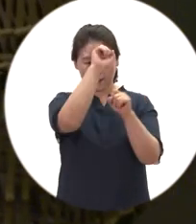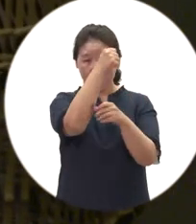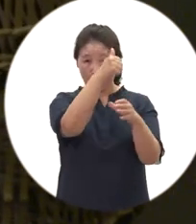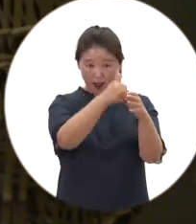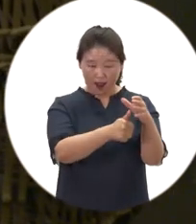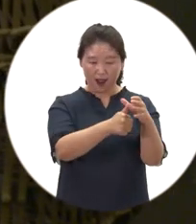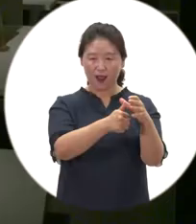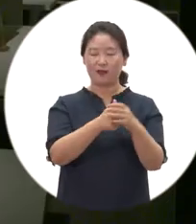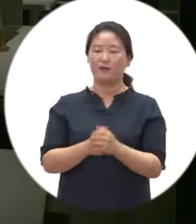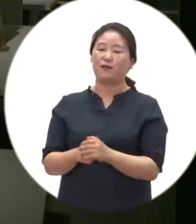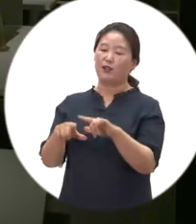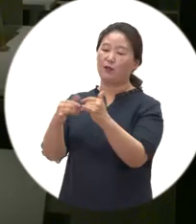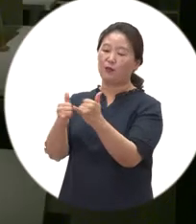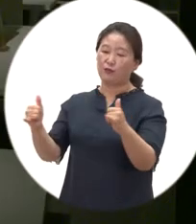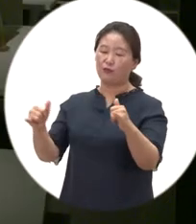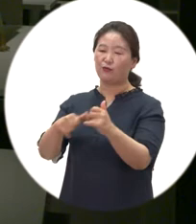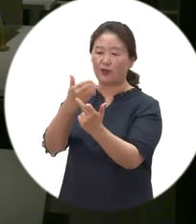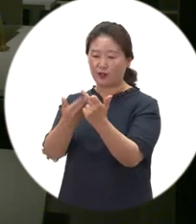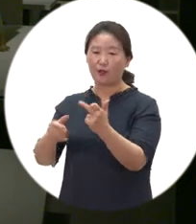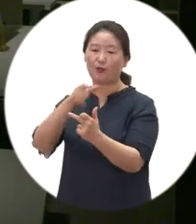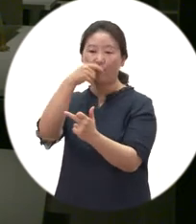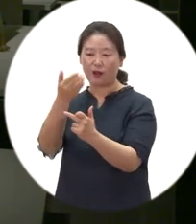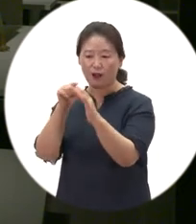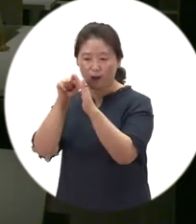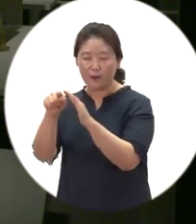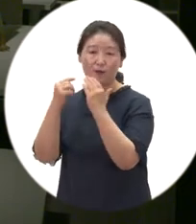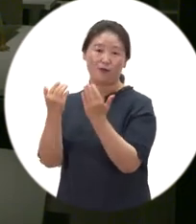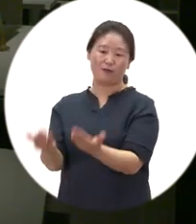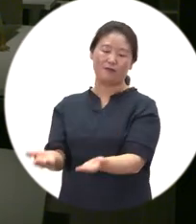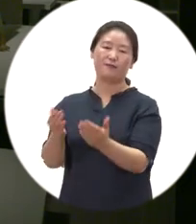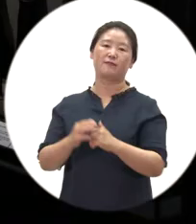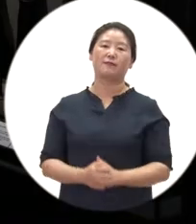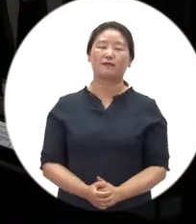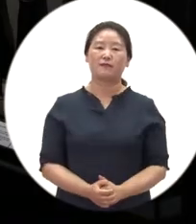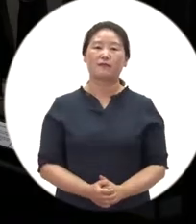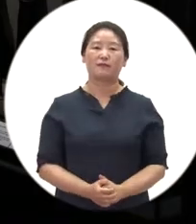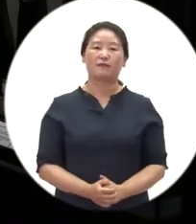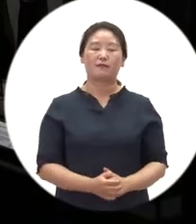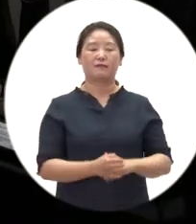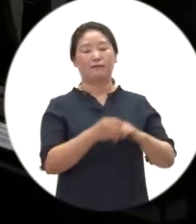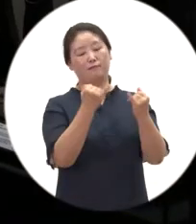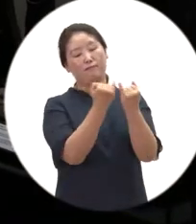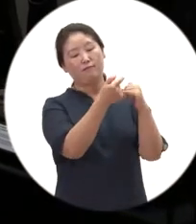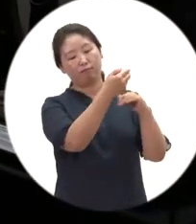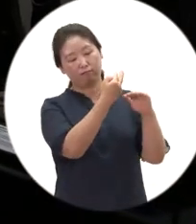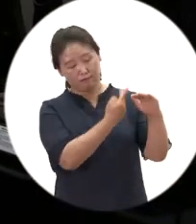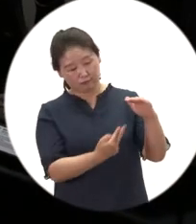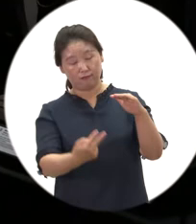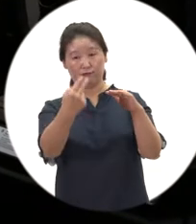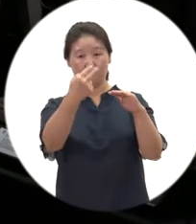담그는 탁족을 즐기고 서민들은 계곡이나 강을 찾아 더위를 식히곤 하였습니다. 해녀는 여름바다에서